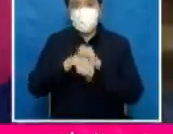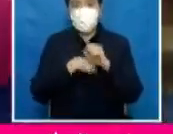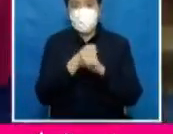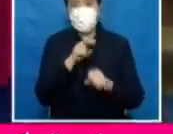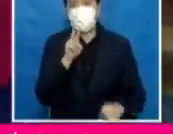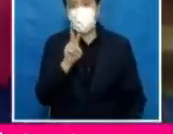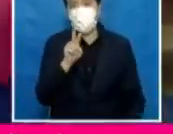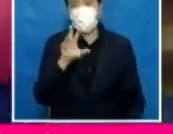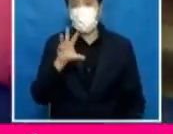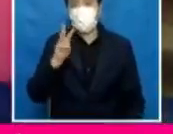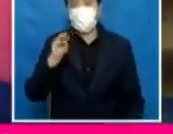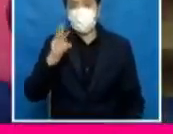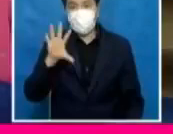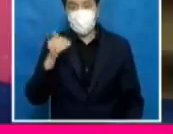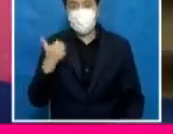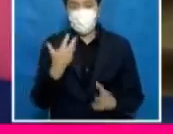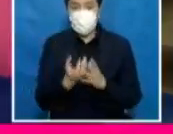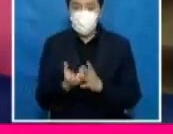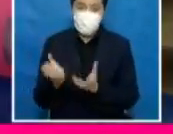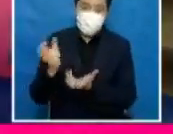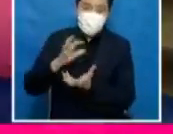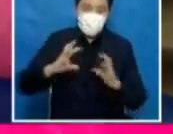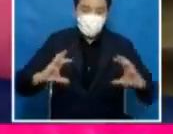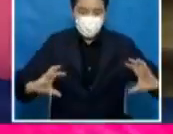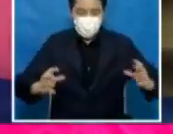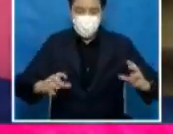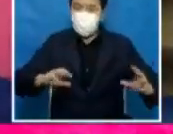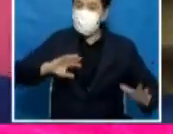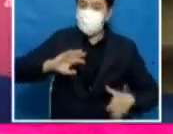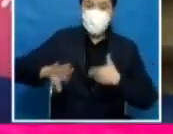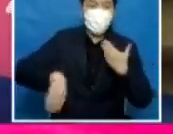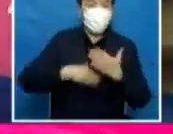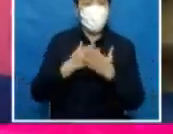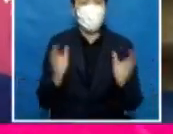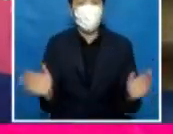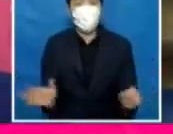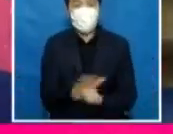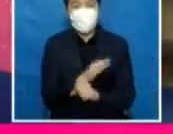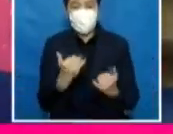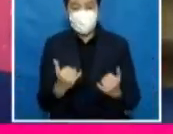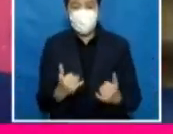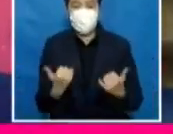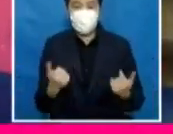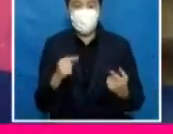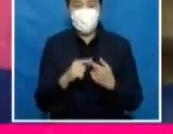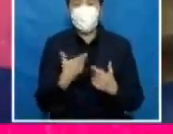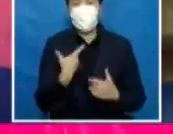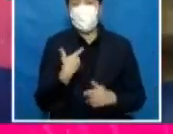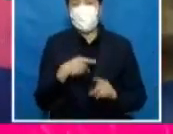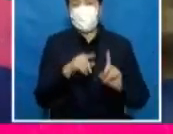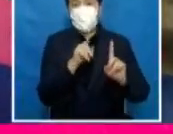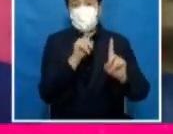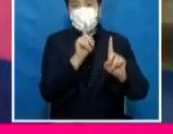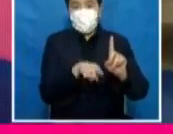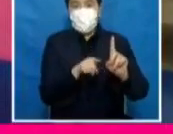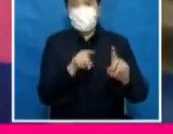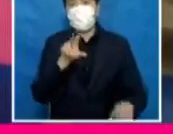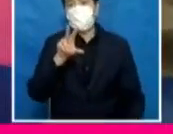2565และควบคุมการบรรจุลูกบอลลงในตู้เสียงงวดและหมวดอักษรจำนวน 1,033